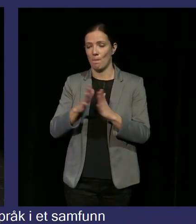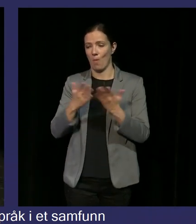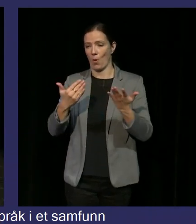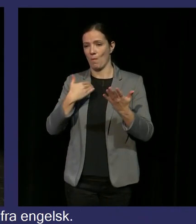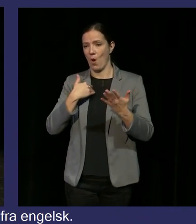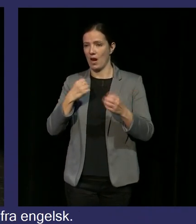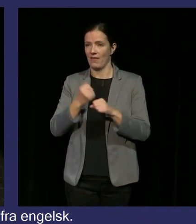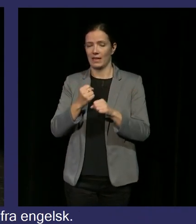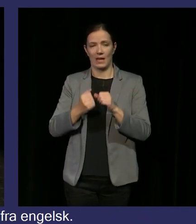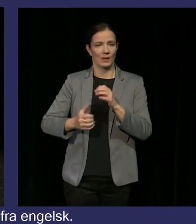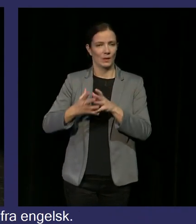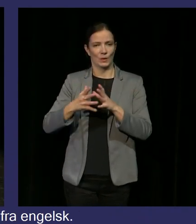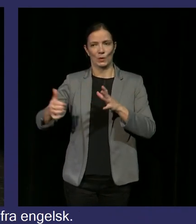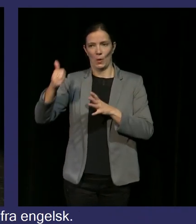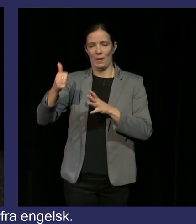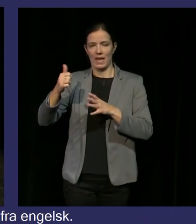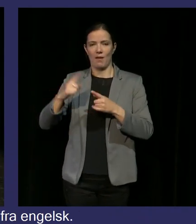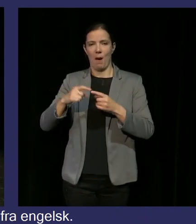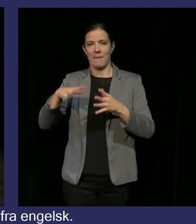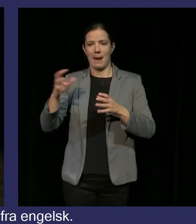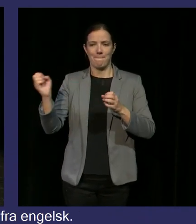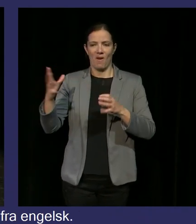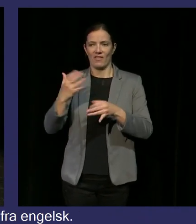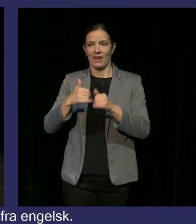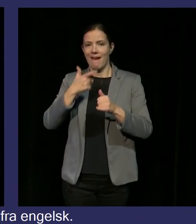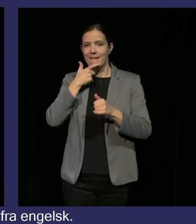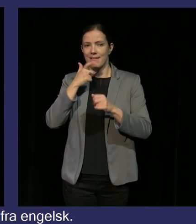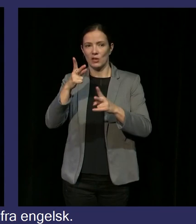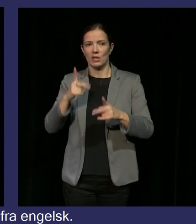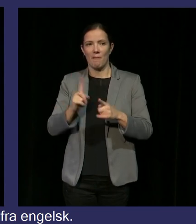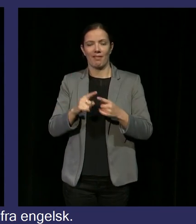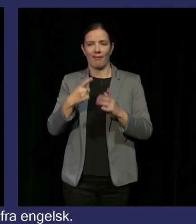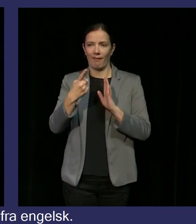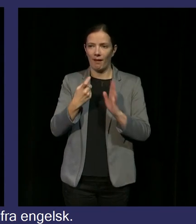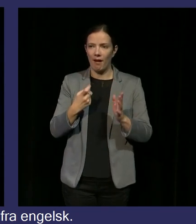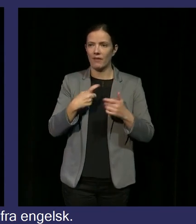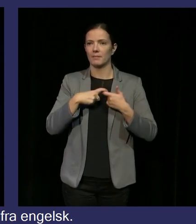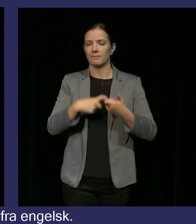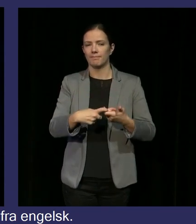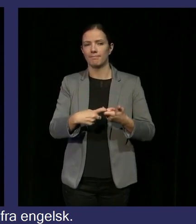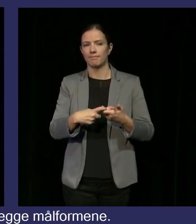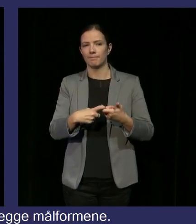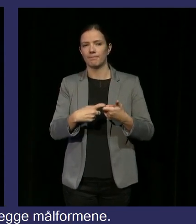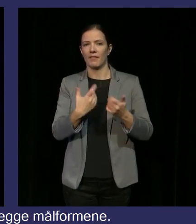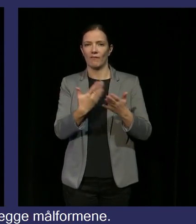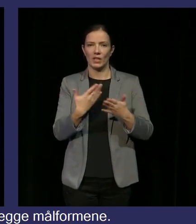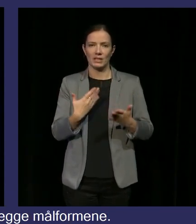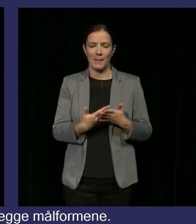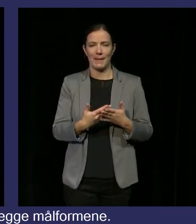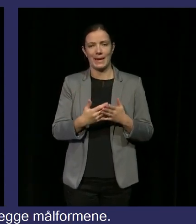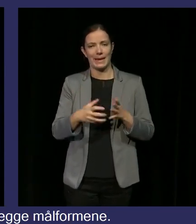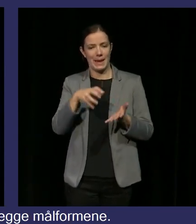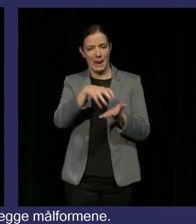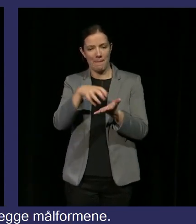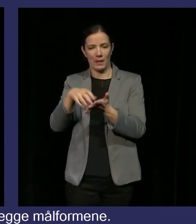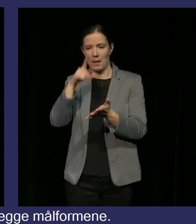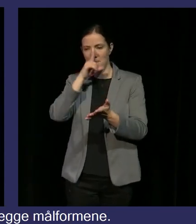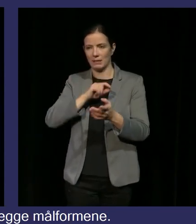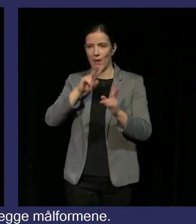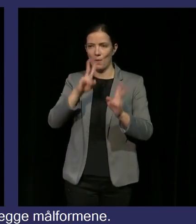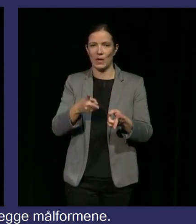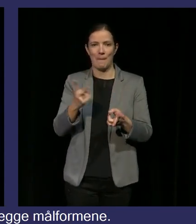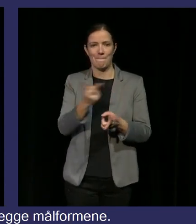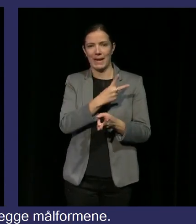totalt dominerende og der vi får mer og mer påvirkning fra engelsk. Men disse kravene vi har om at For eksempel departementene skal passe på å bruke